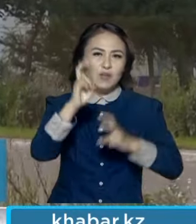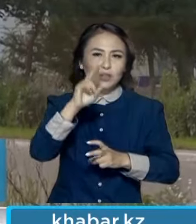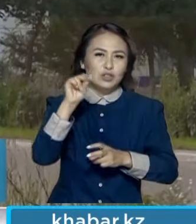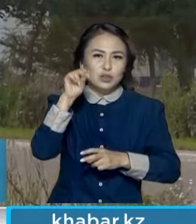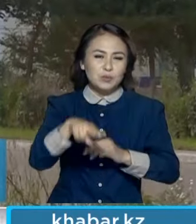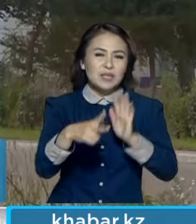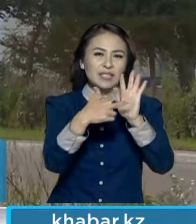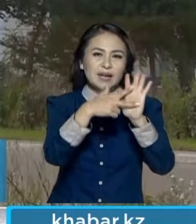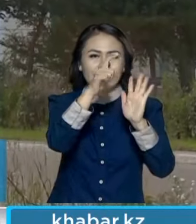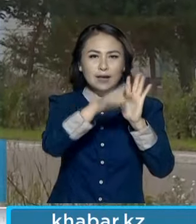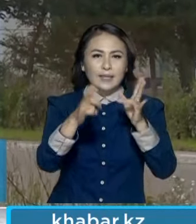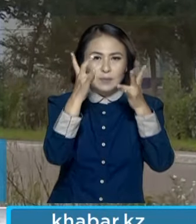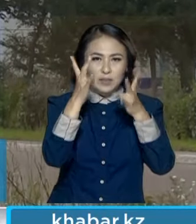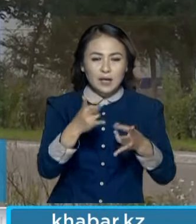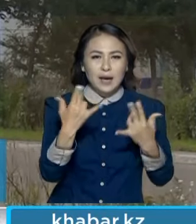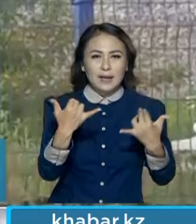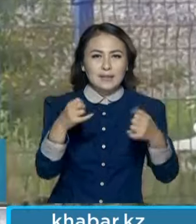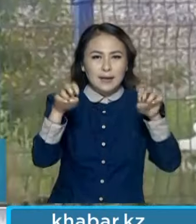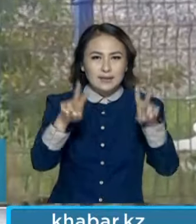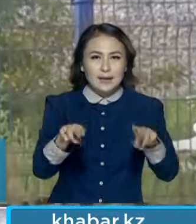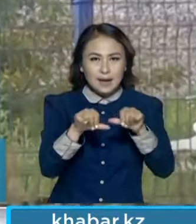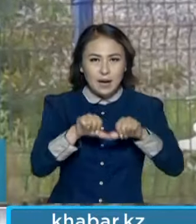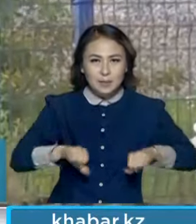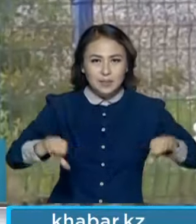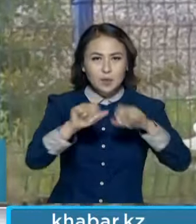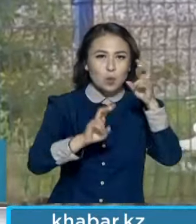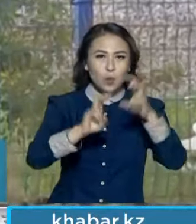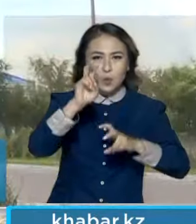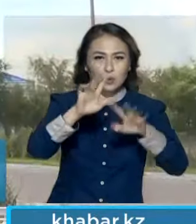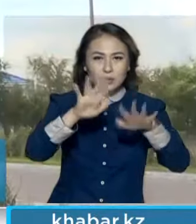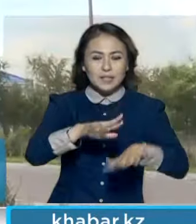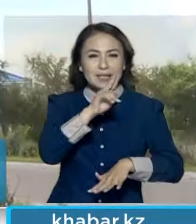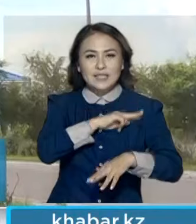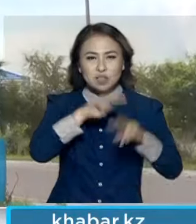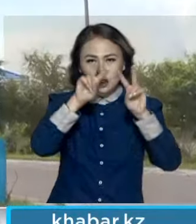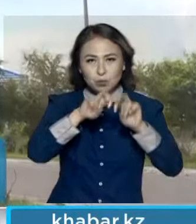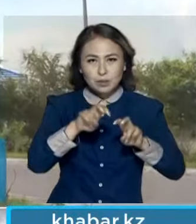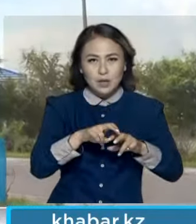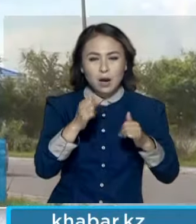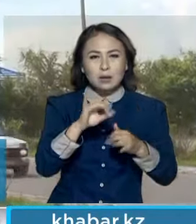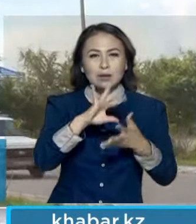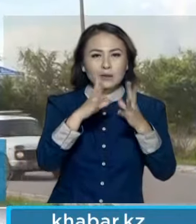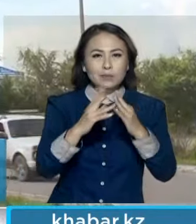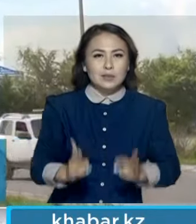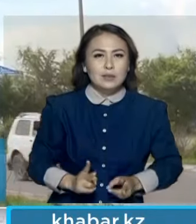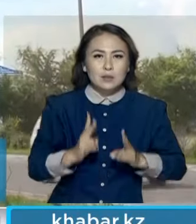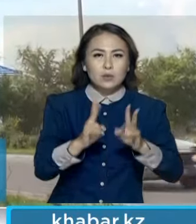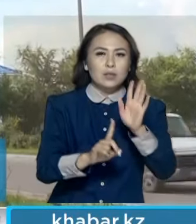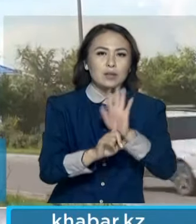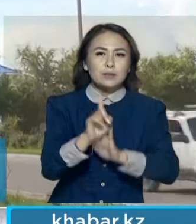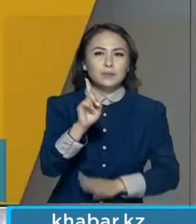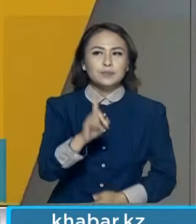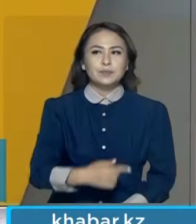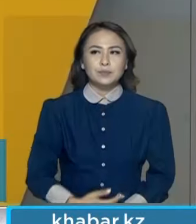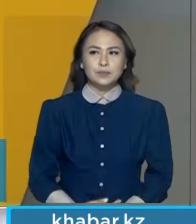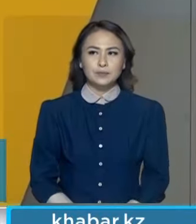болып, 8 адам зардап шекті. Қазір арнайы комиссия өндіріс орнында тексеріс жүргізіп жатыр. Әрі қылмыстық іс